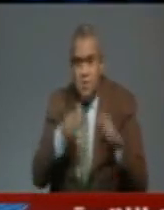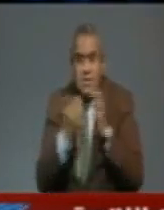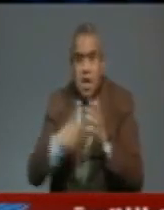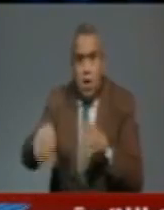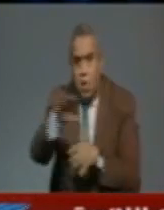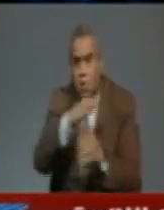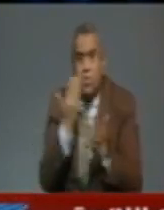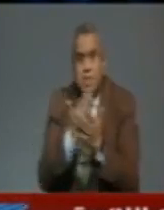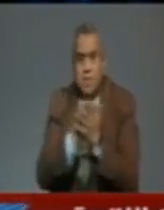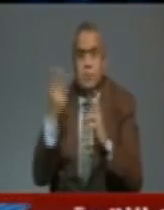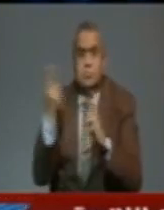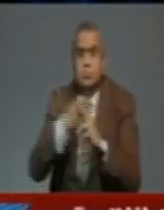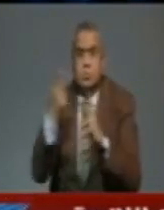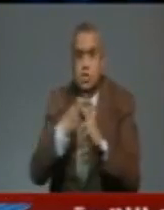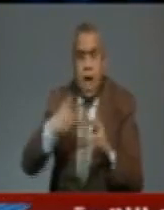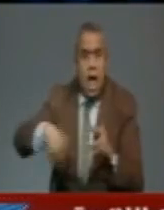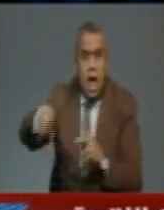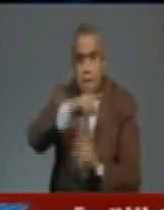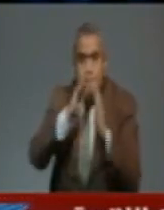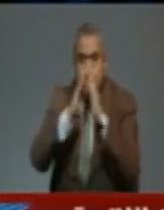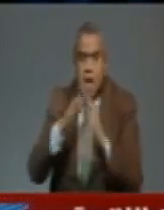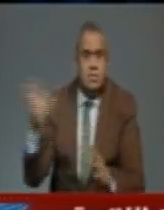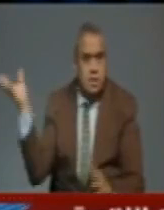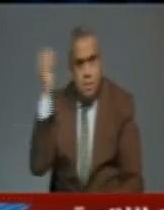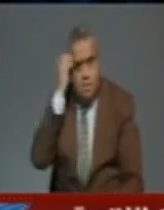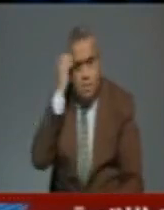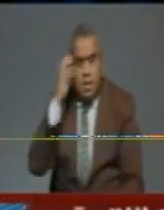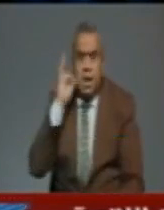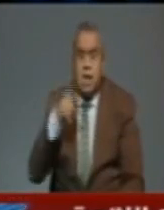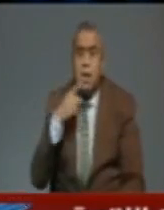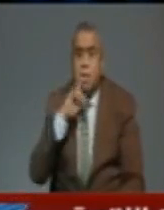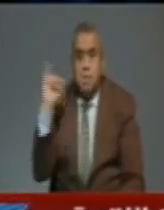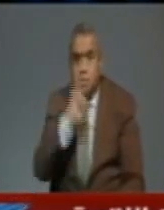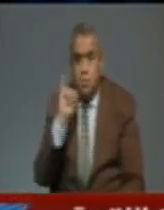تعرف ان المهم، المهم ده،